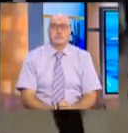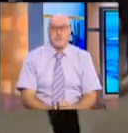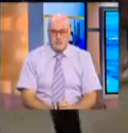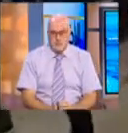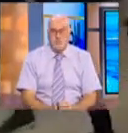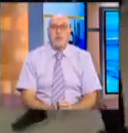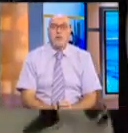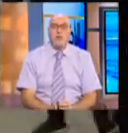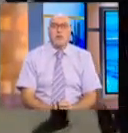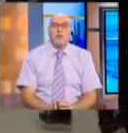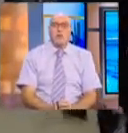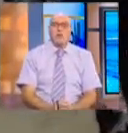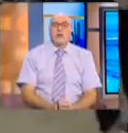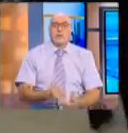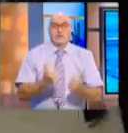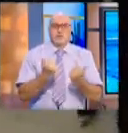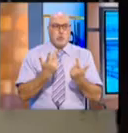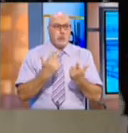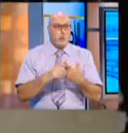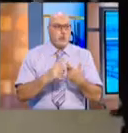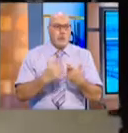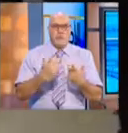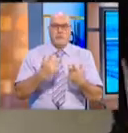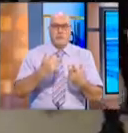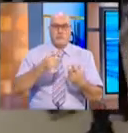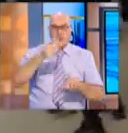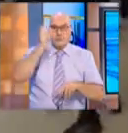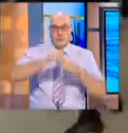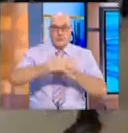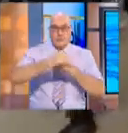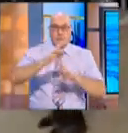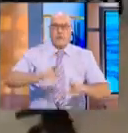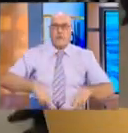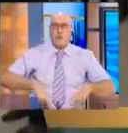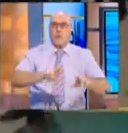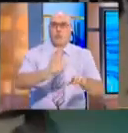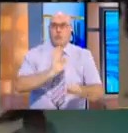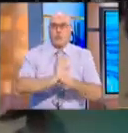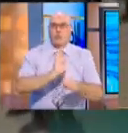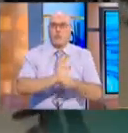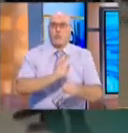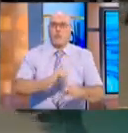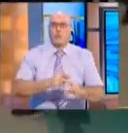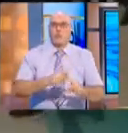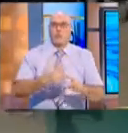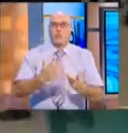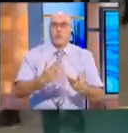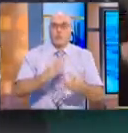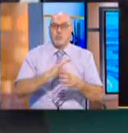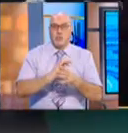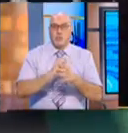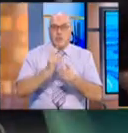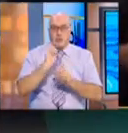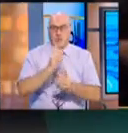كثيرة هي الشواهد في التاريخ حول وقوف الجيوش النظامية الوطنية إلى جانب شعوبها في السلم والحرب،